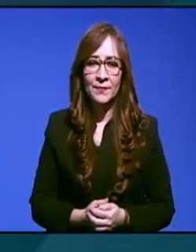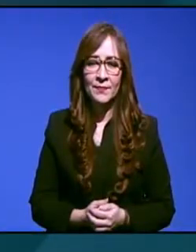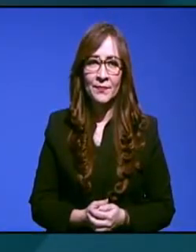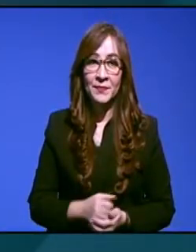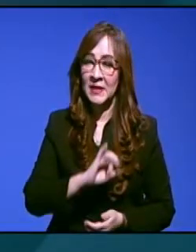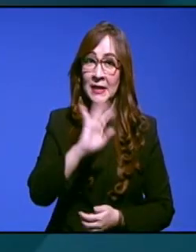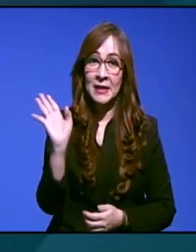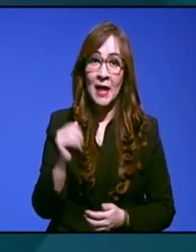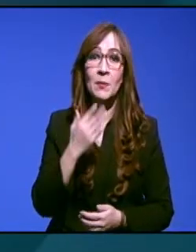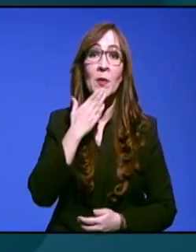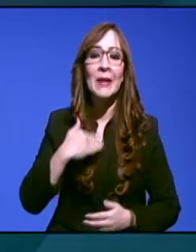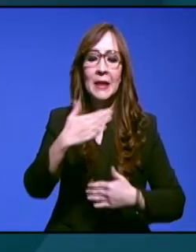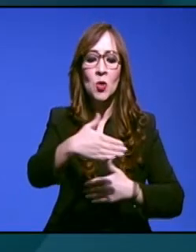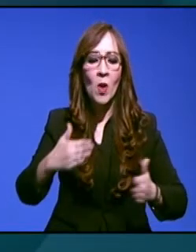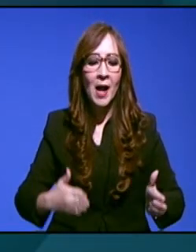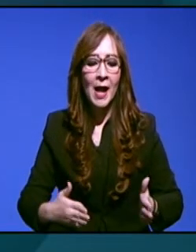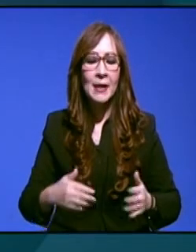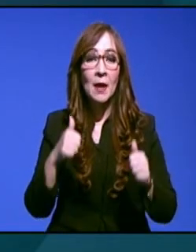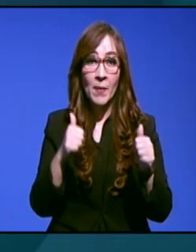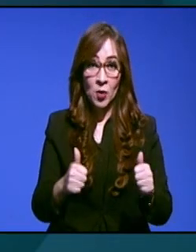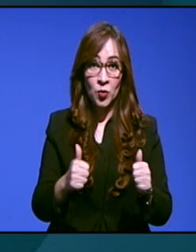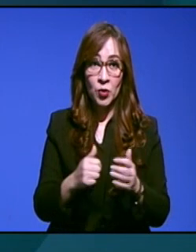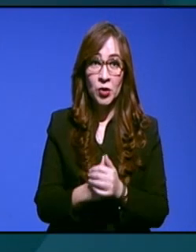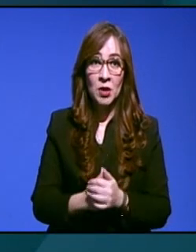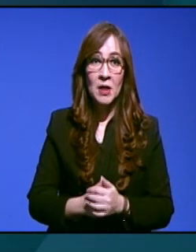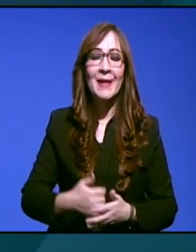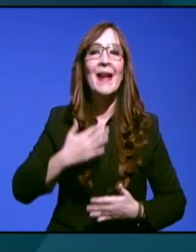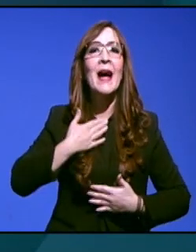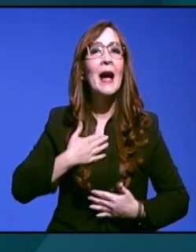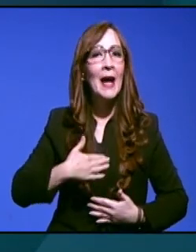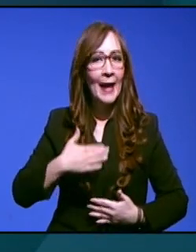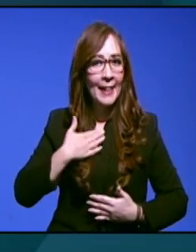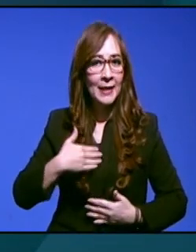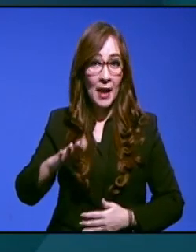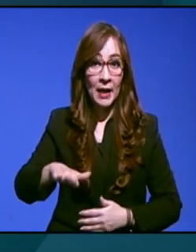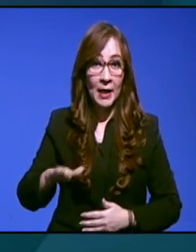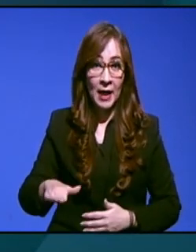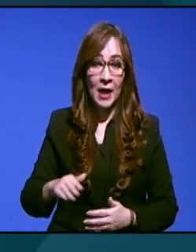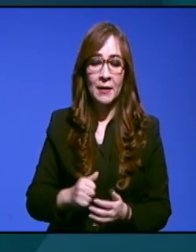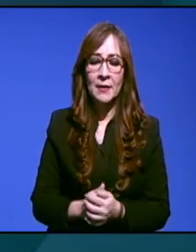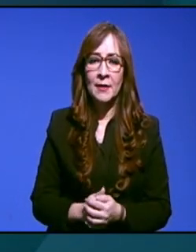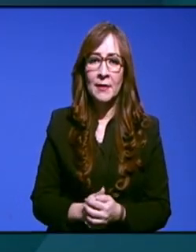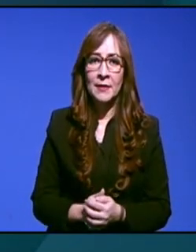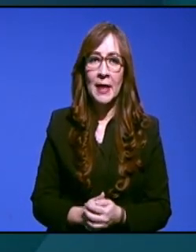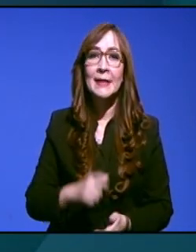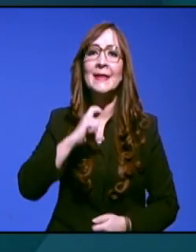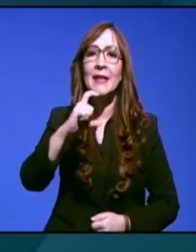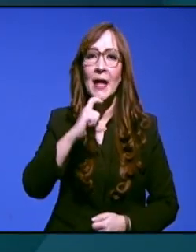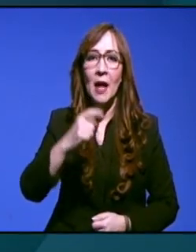Selain memiliki ruangan yang memadai serta suasana hati siswa dalam kondisi nyaman, metode pembelajaran pun harus diberikan